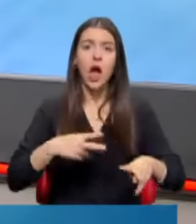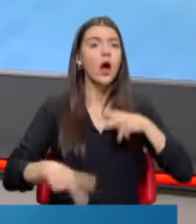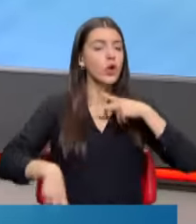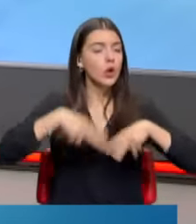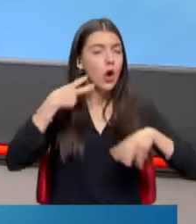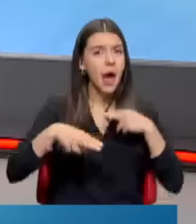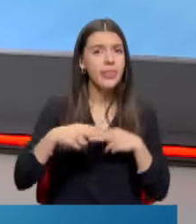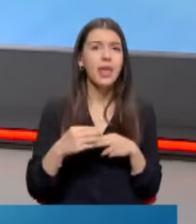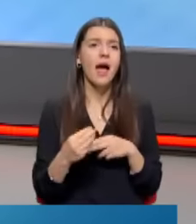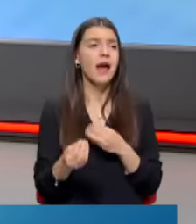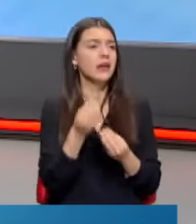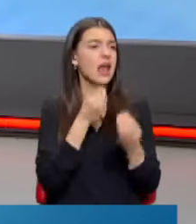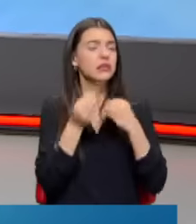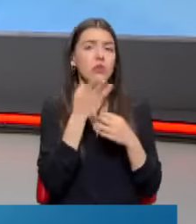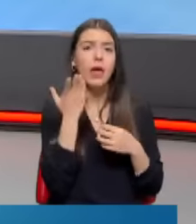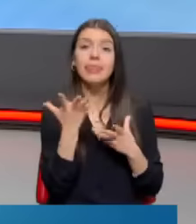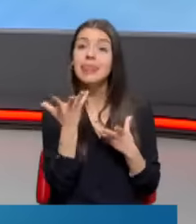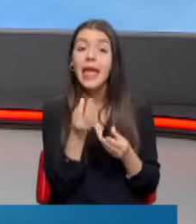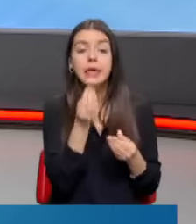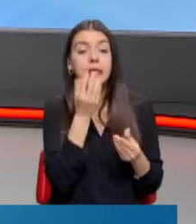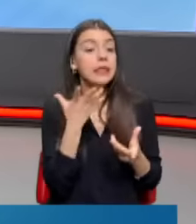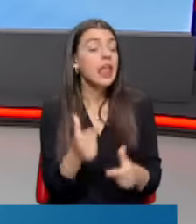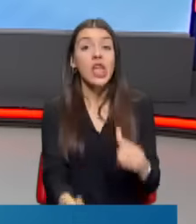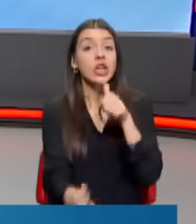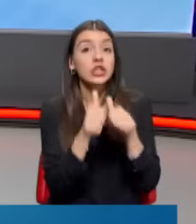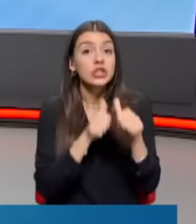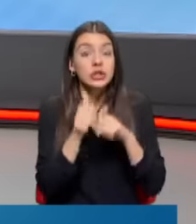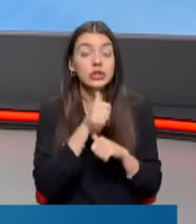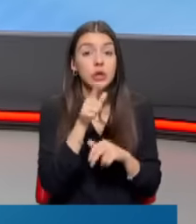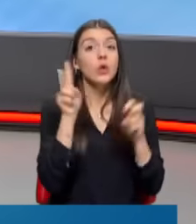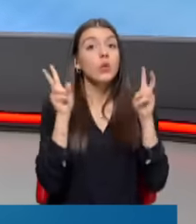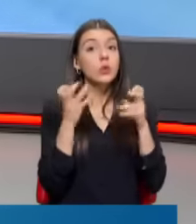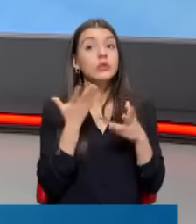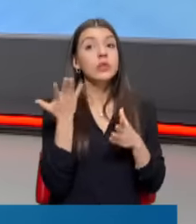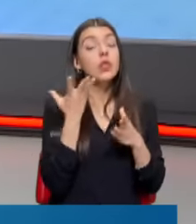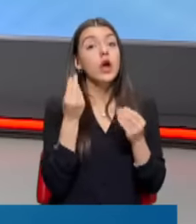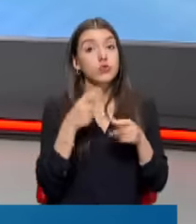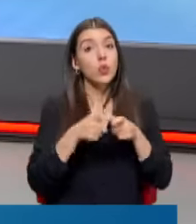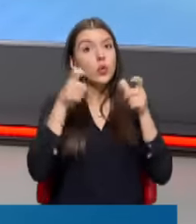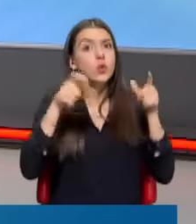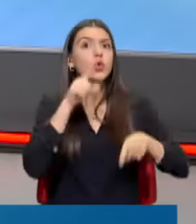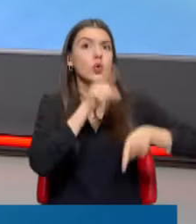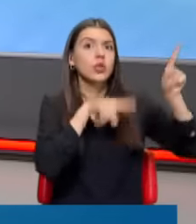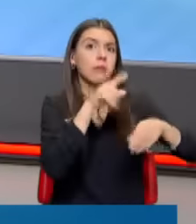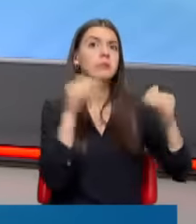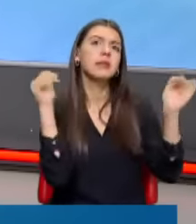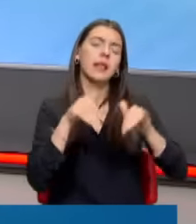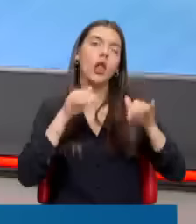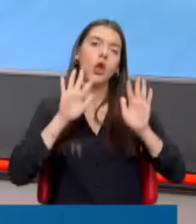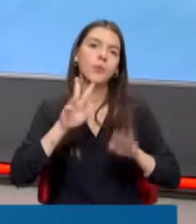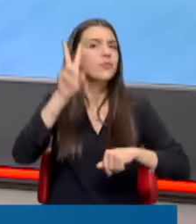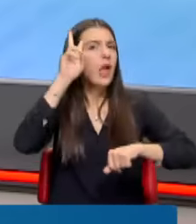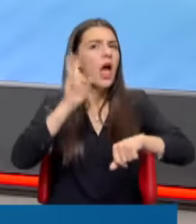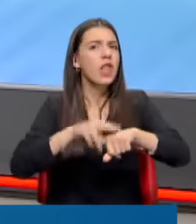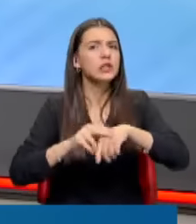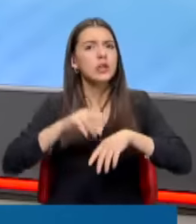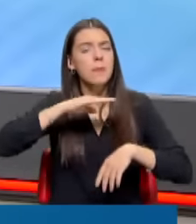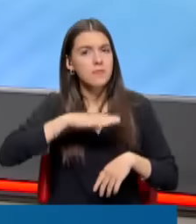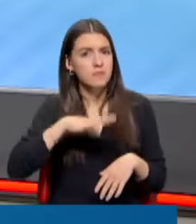lokanta, restoran, ne yedik, ne içtik meselesi daha çok gündemimizde. Hatırlayacaksınız bayram